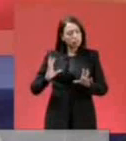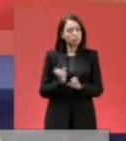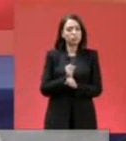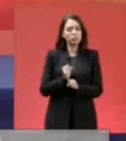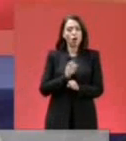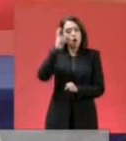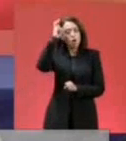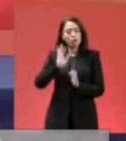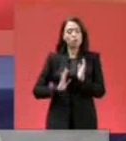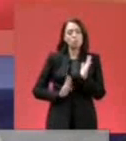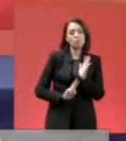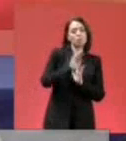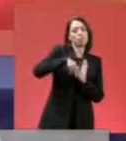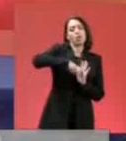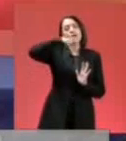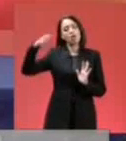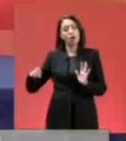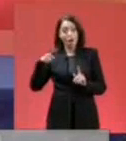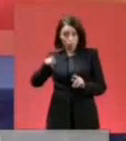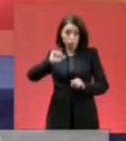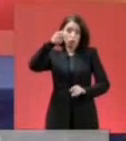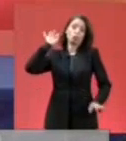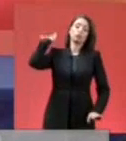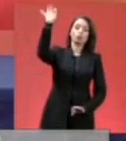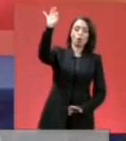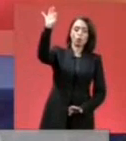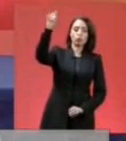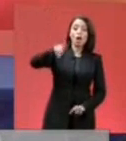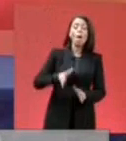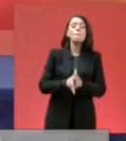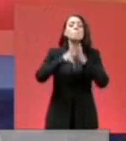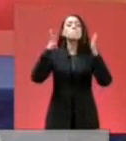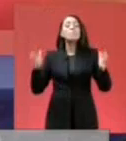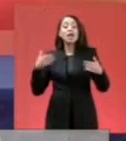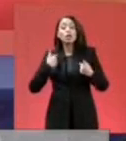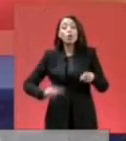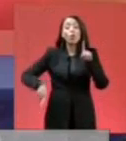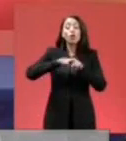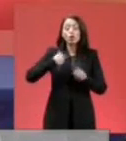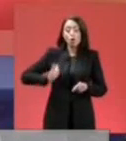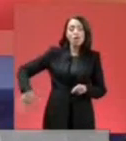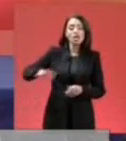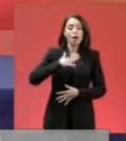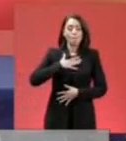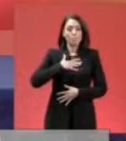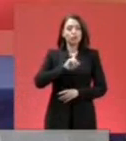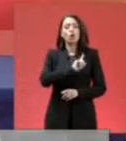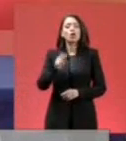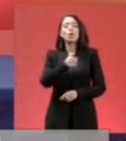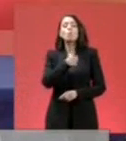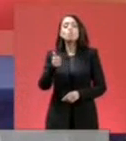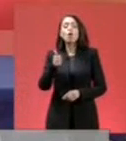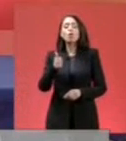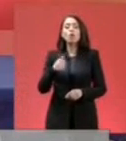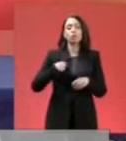χώρα από τα μνημόνια, προφανώς αυτός ήταν ο πρώτος στόχος, αλλά το μεγαλύτερο επίτευγμα για μας δεν ήταν ότι απλά